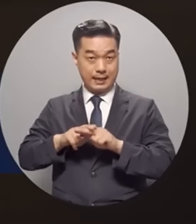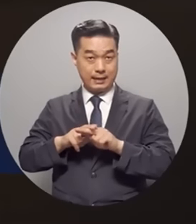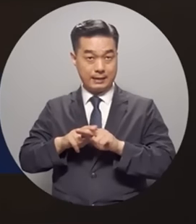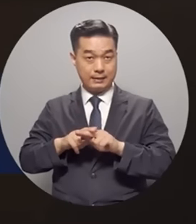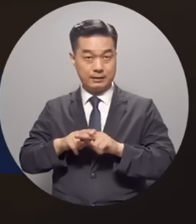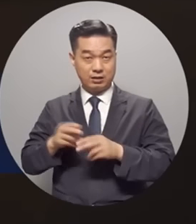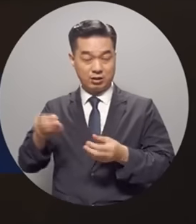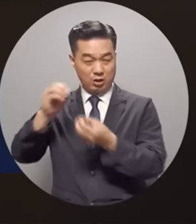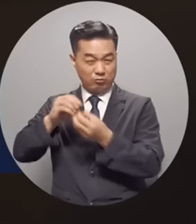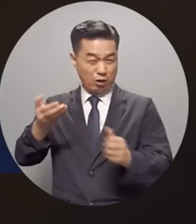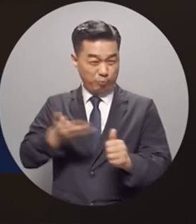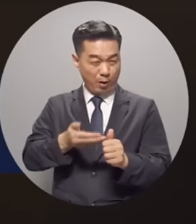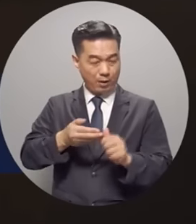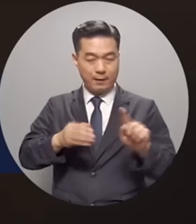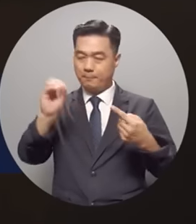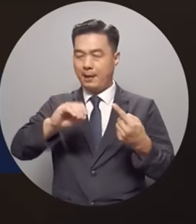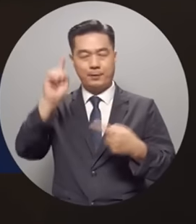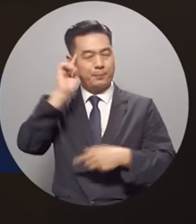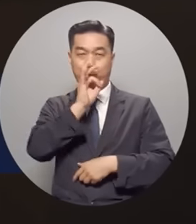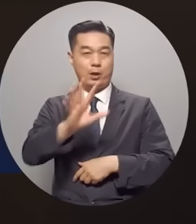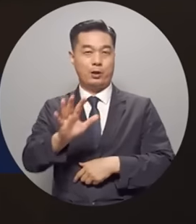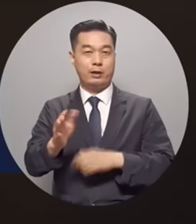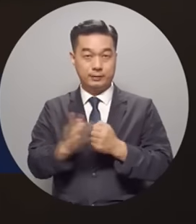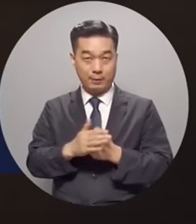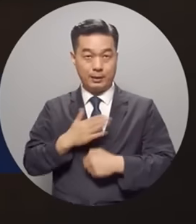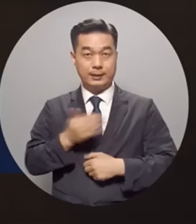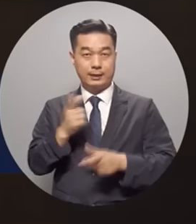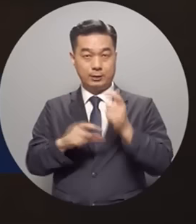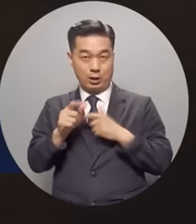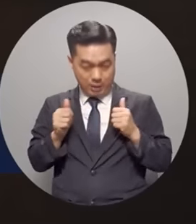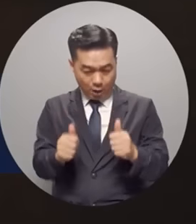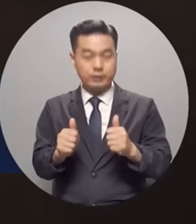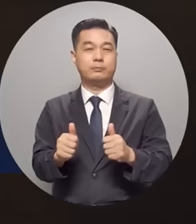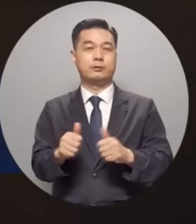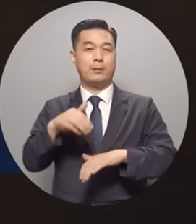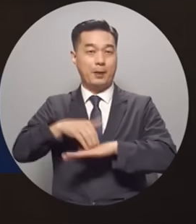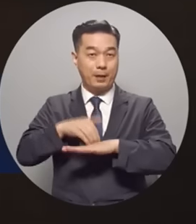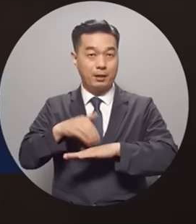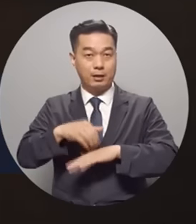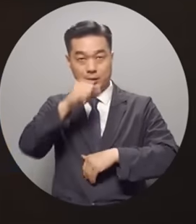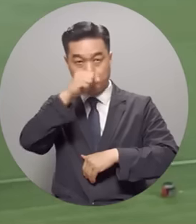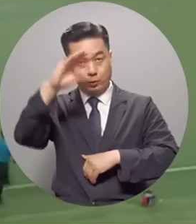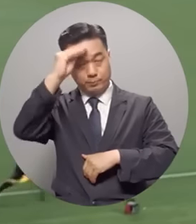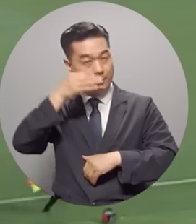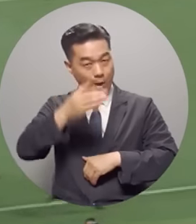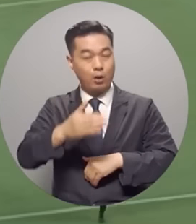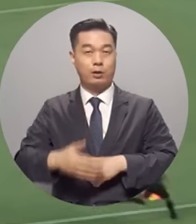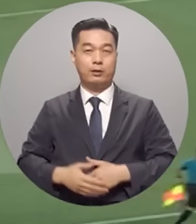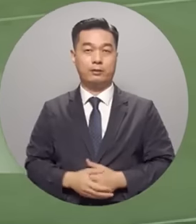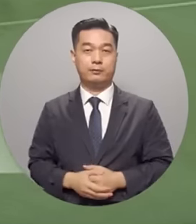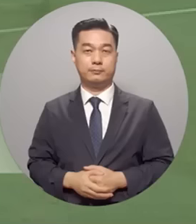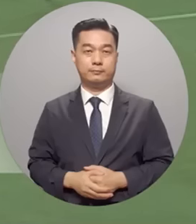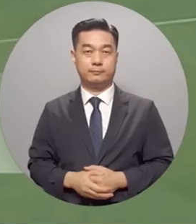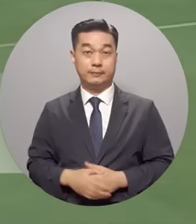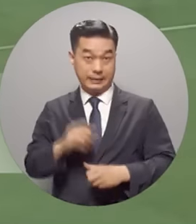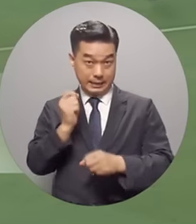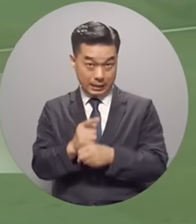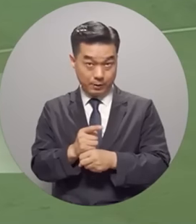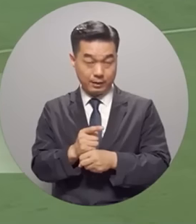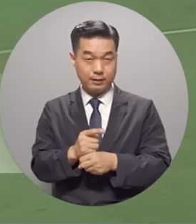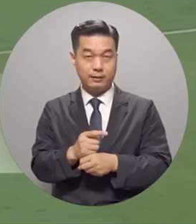my spot 100%, you know, because I have to work hard and I have to be a good example for him, you know. So. 이미 프리시즌에서